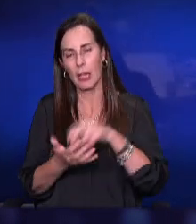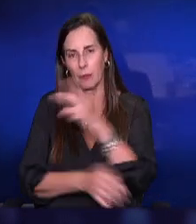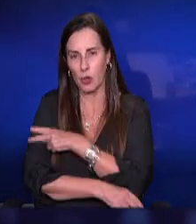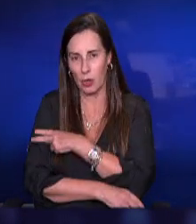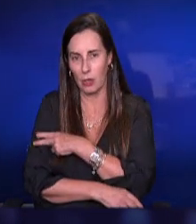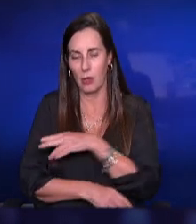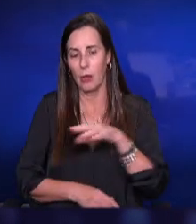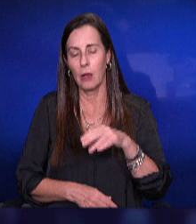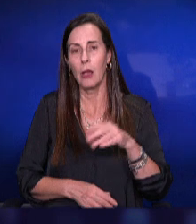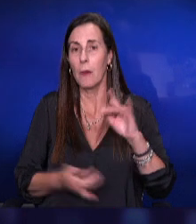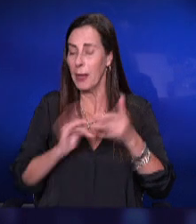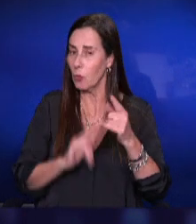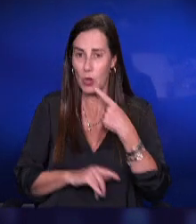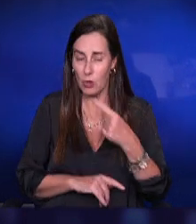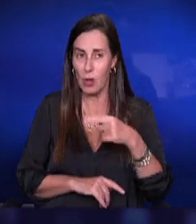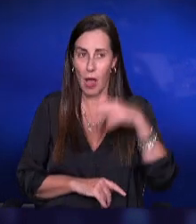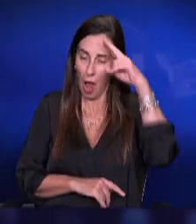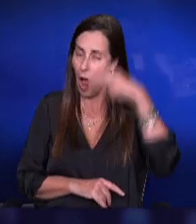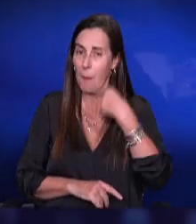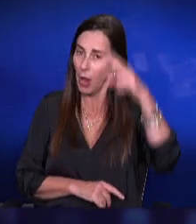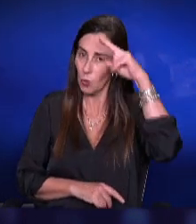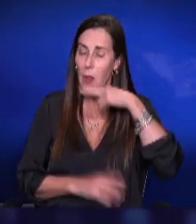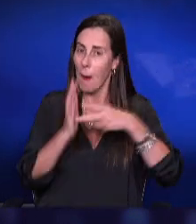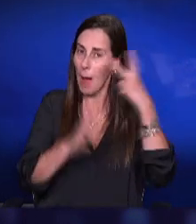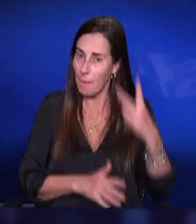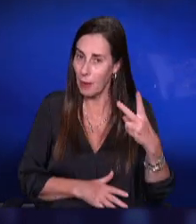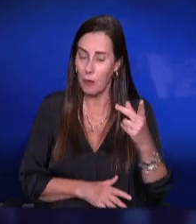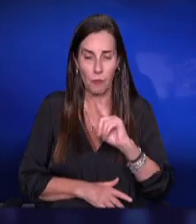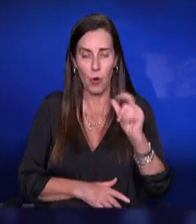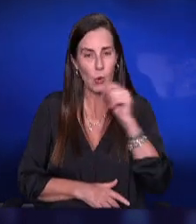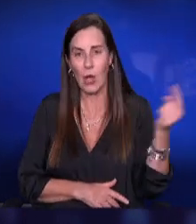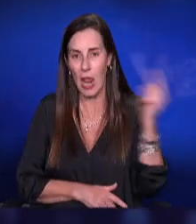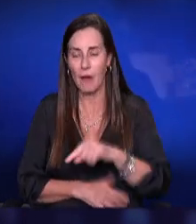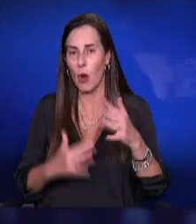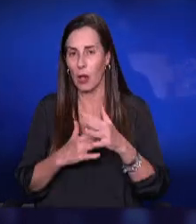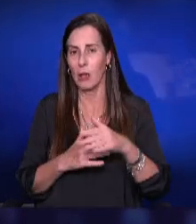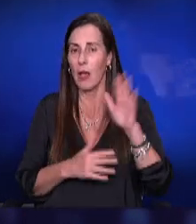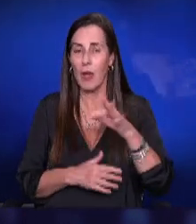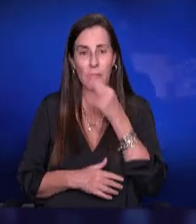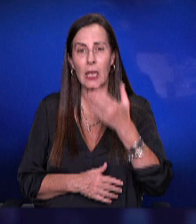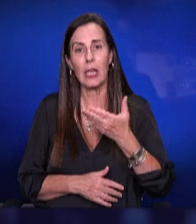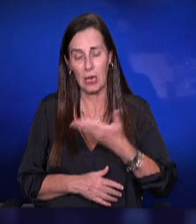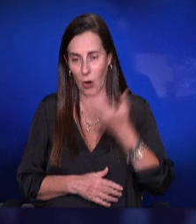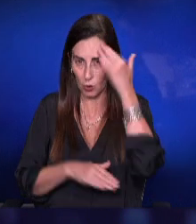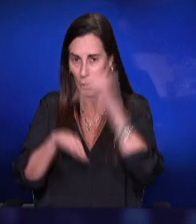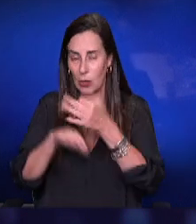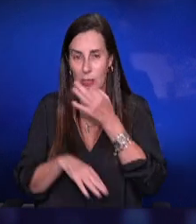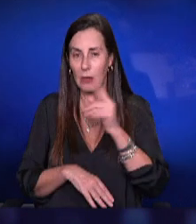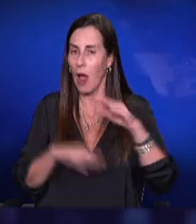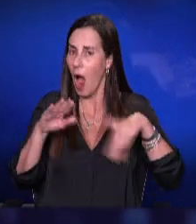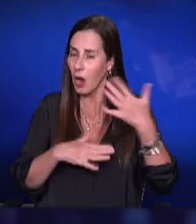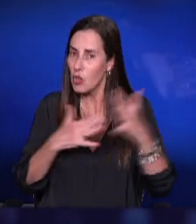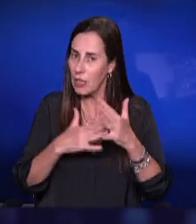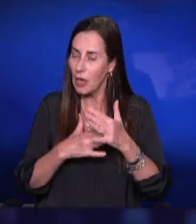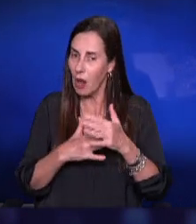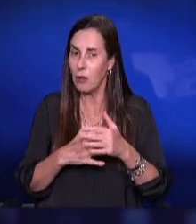והחומר נתפס. בניגוד לנטען, אביו עודכן כנדרש פעמיים, ולא היה מעוניין להגיע לחקירה, ואף הצעיר קיבל על כך הודעה. לאחר שנחקר